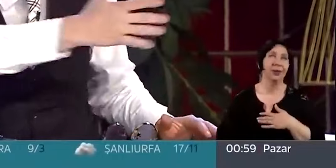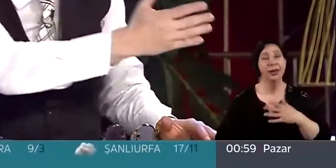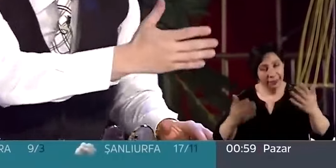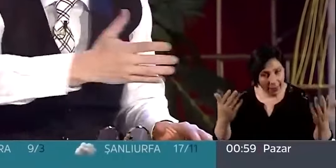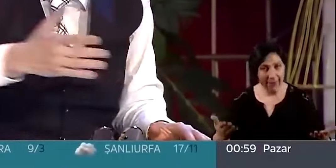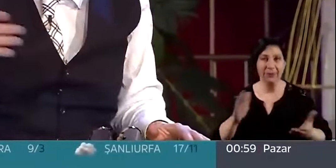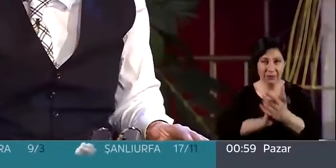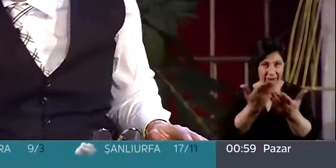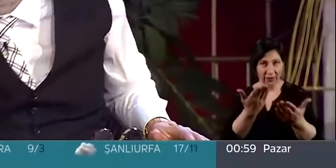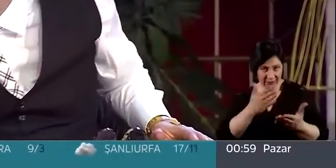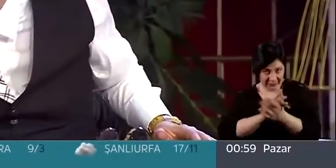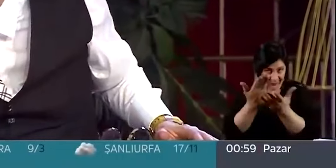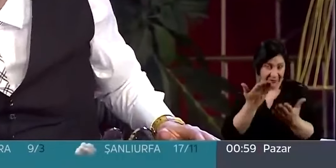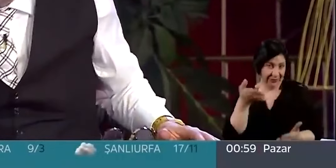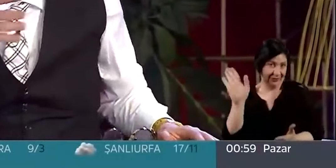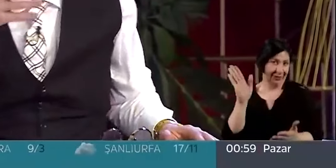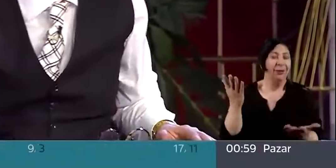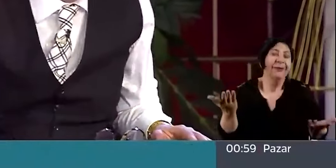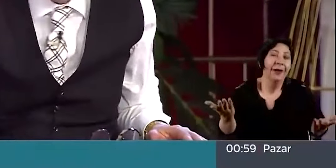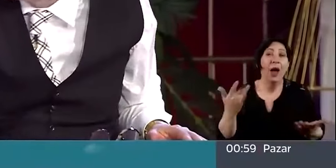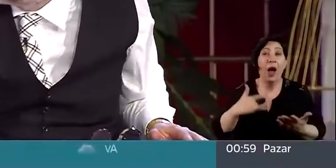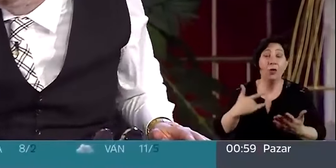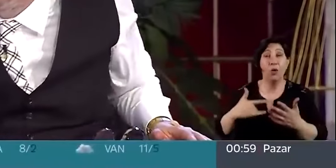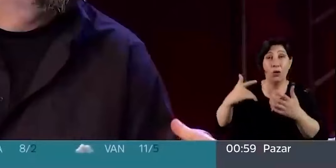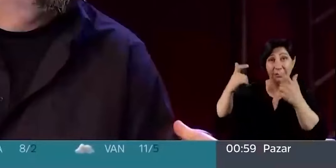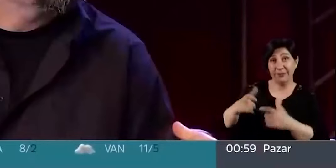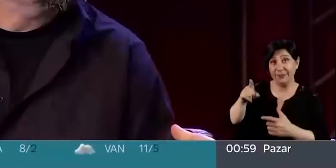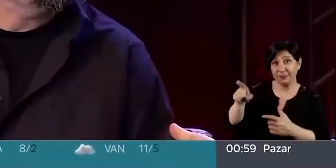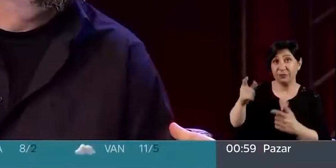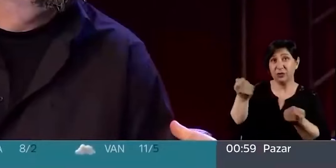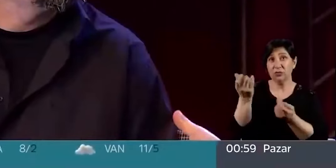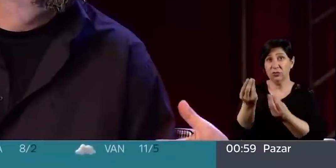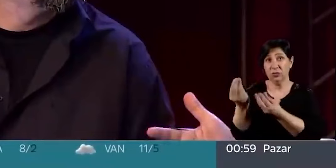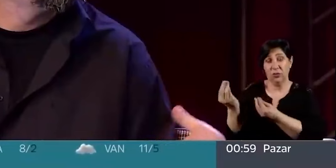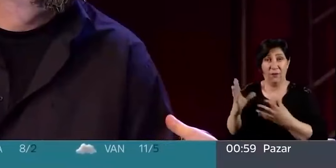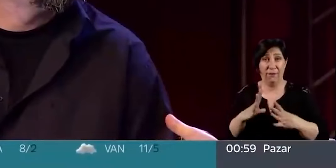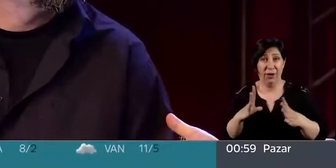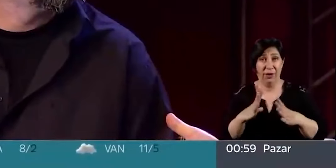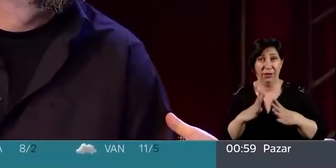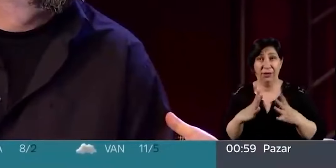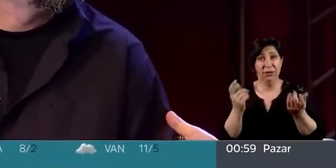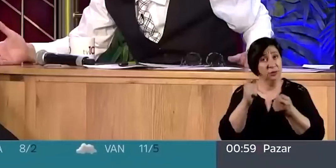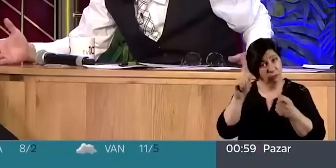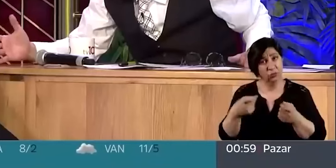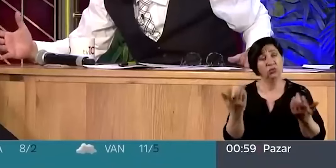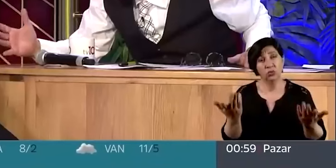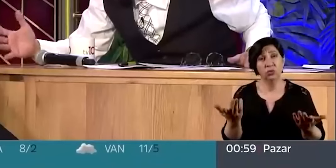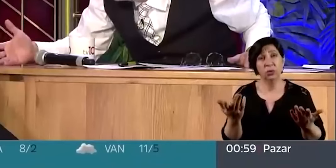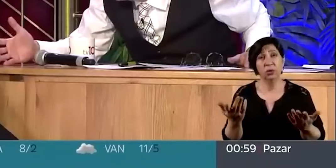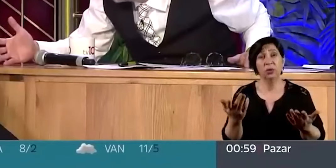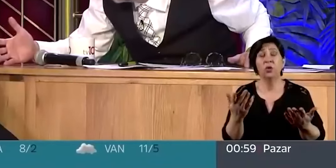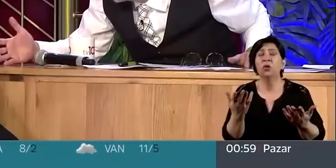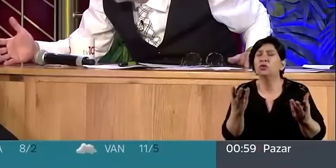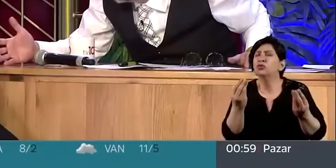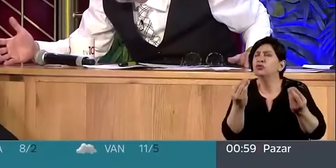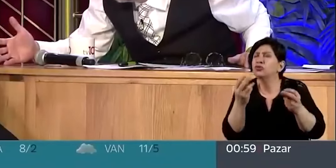tamam baba istifa et ve öyle iş bak. Yani Anadolu yakasında da bir sürü şirket var. Yani çalışacak bir yer bulursun ya.